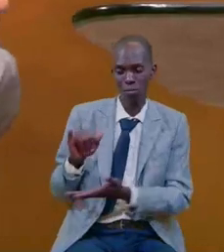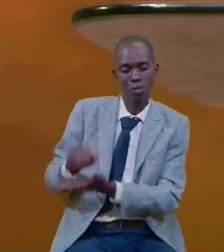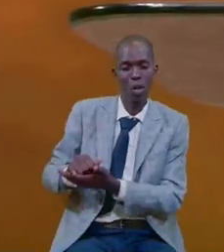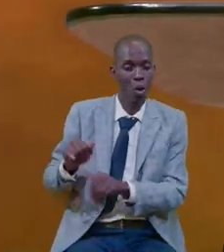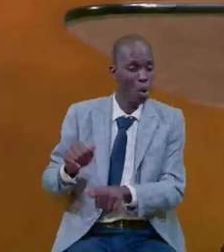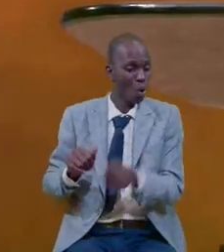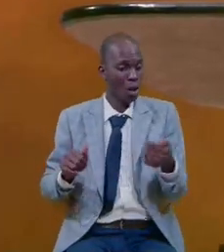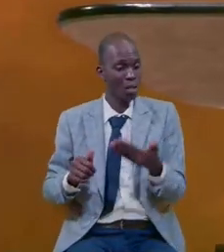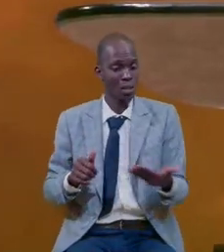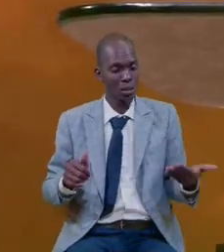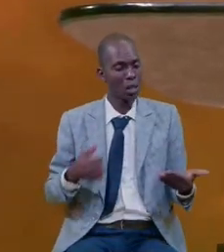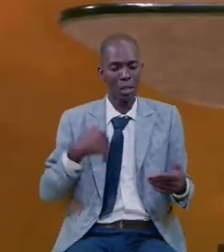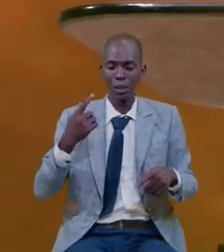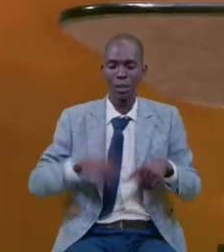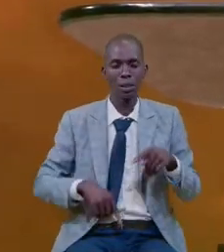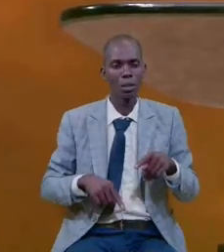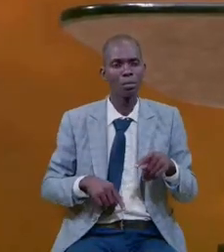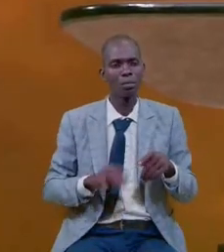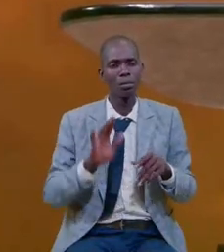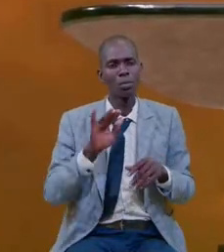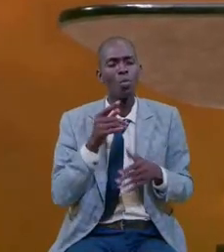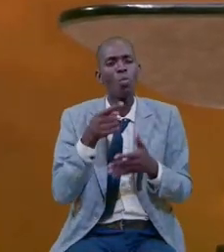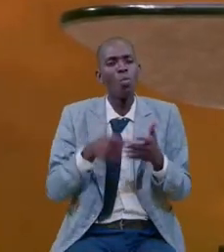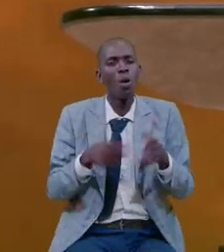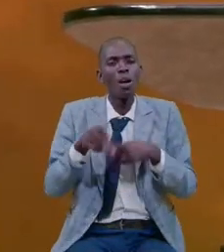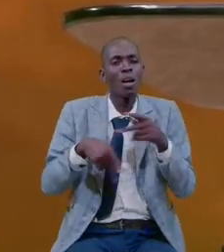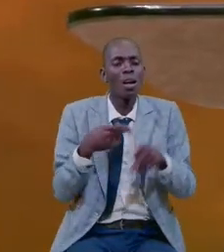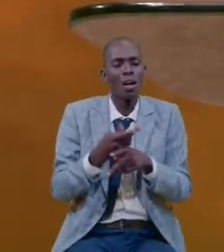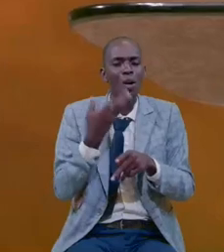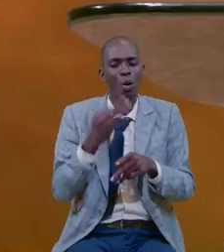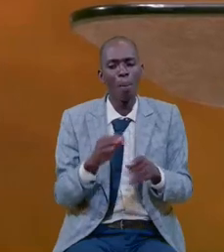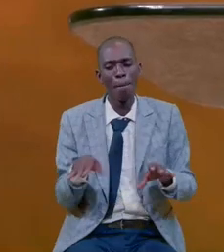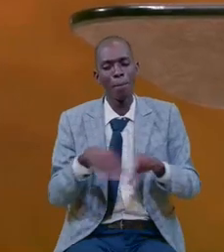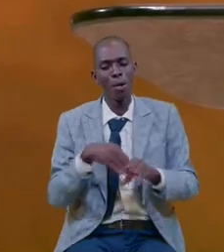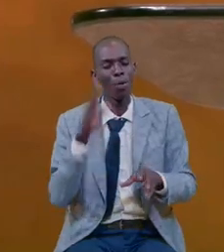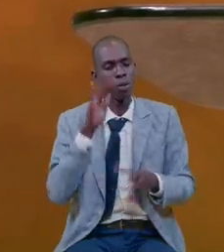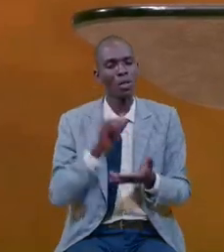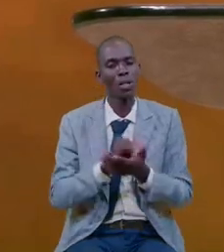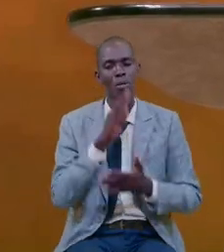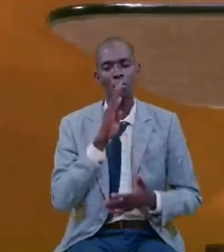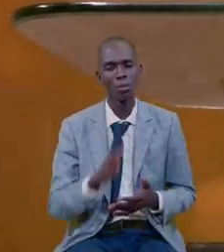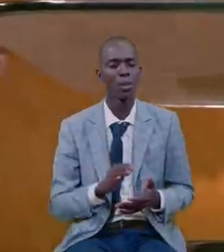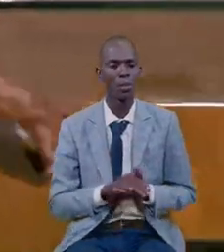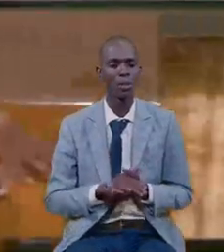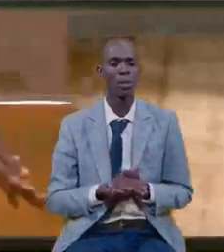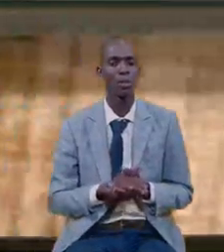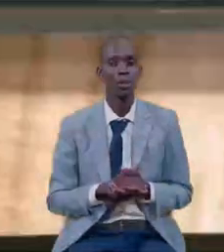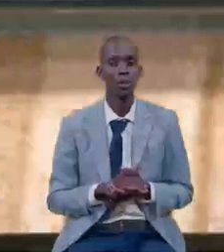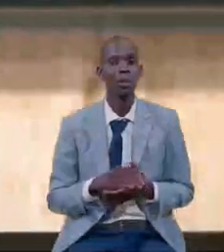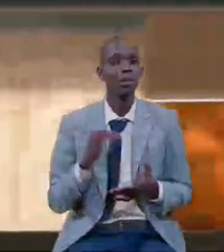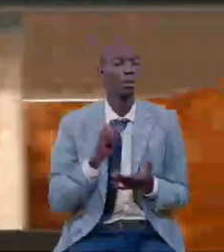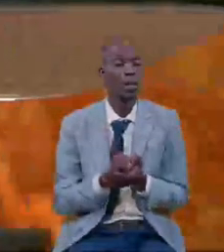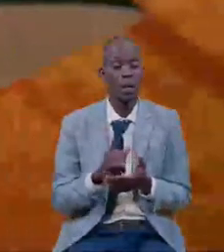Quel genre de mariage sera-t-il? Quel genre, la femme va faire de vous un